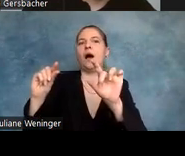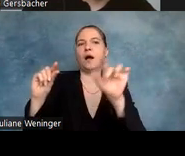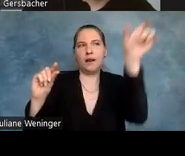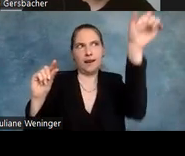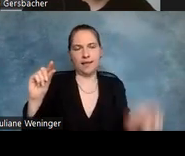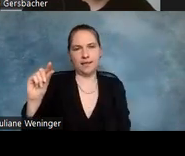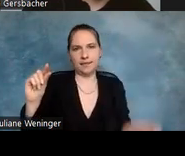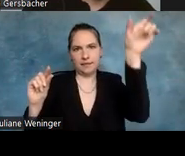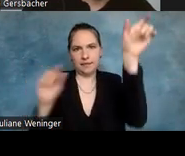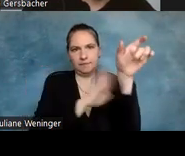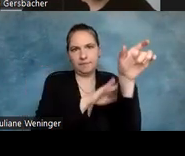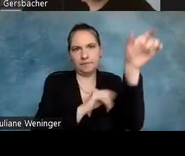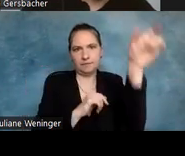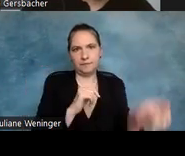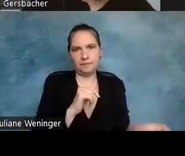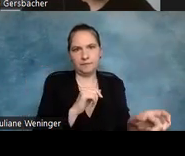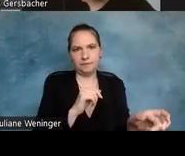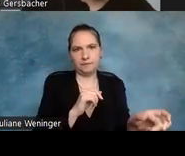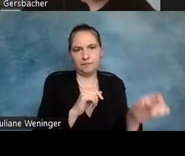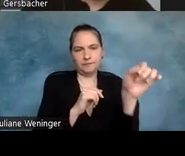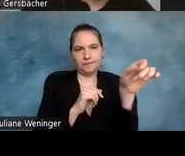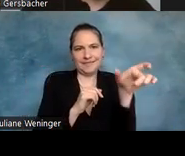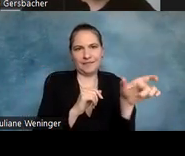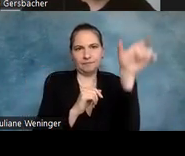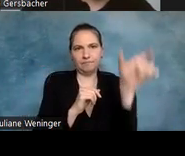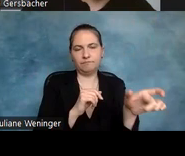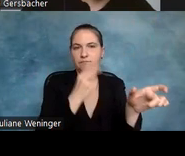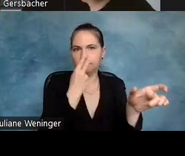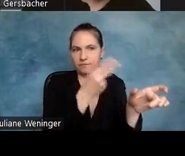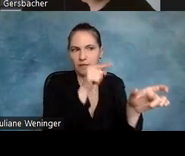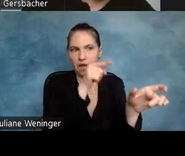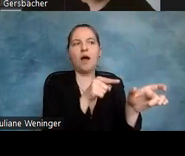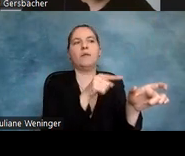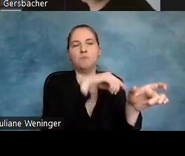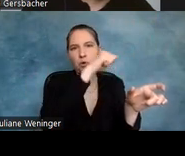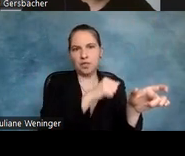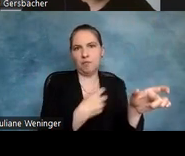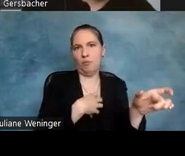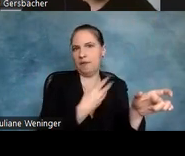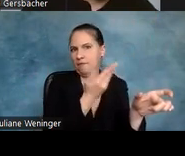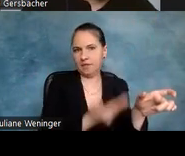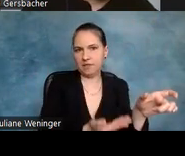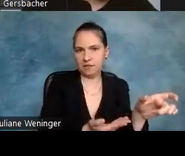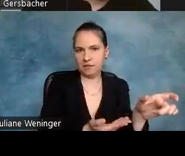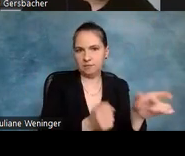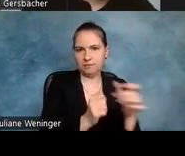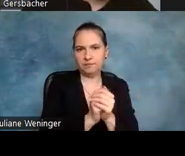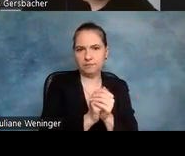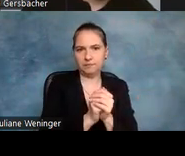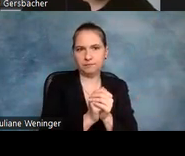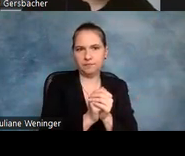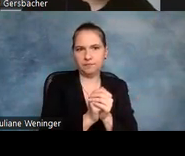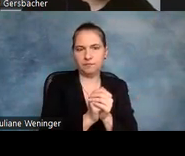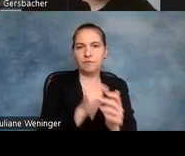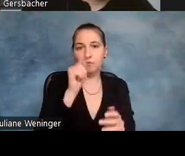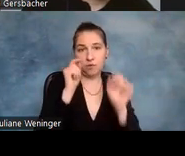am Bildschirmrand so ein Fenster. Und da sehen wir dann, wo es mögliche Probleme gibt. Man muss